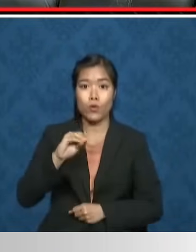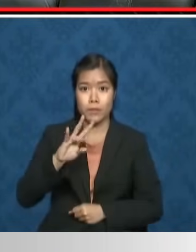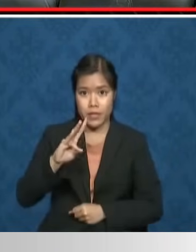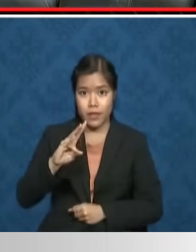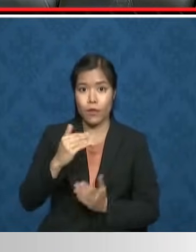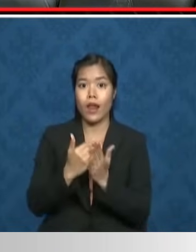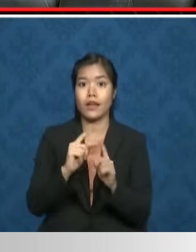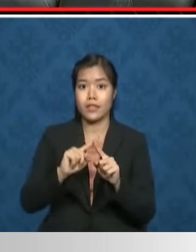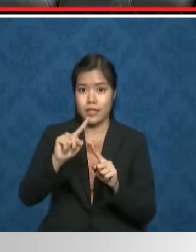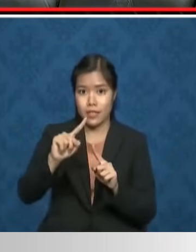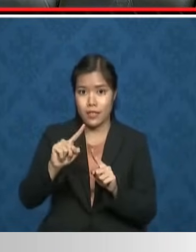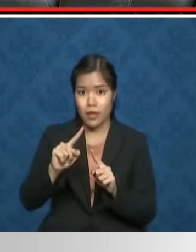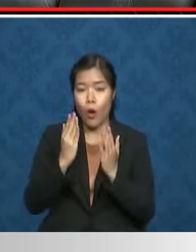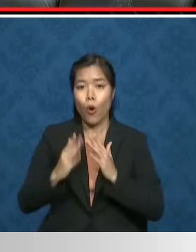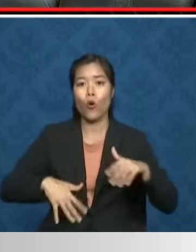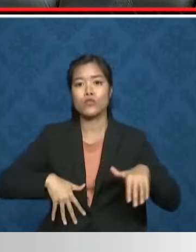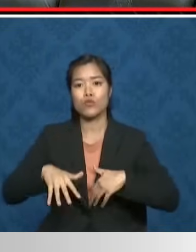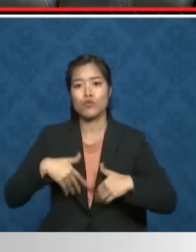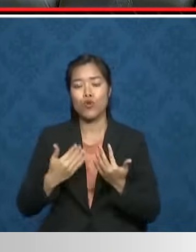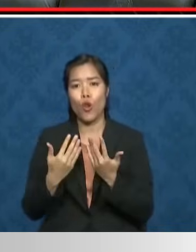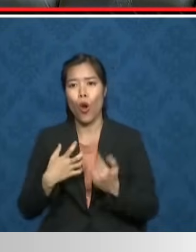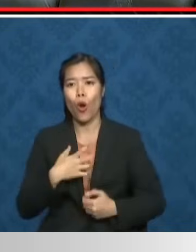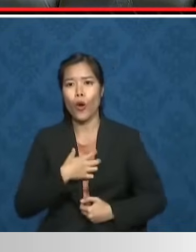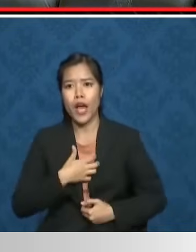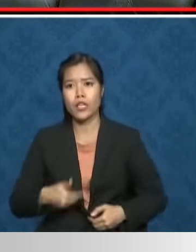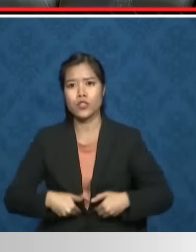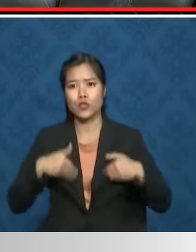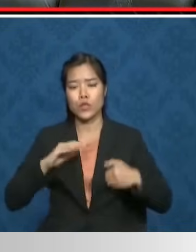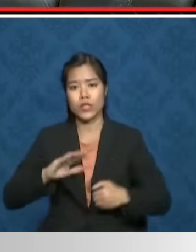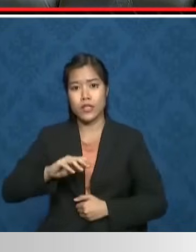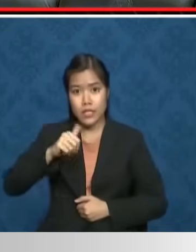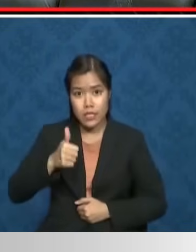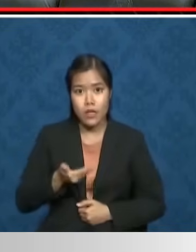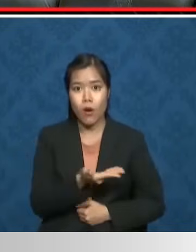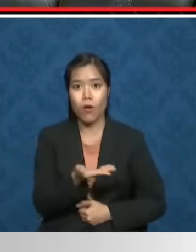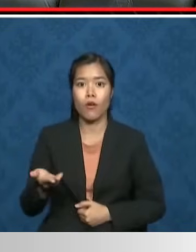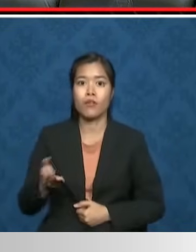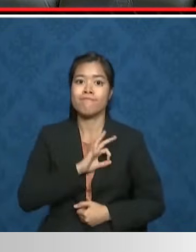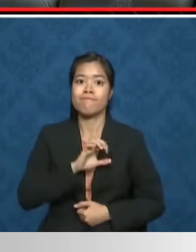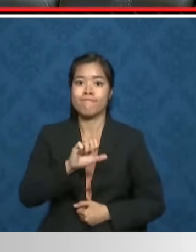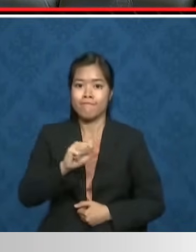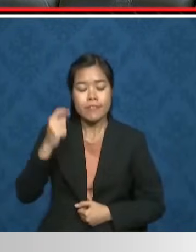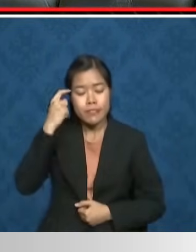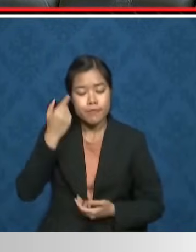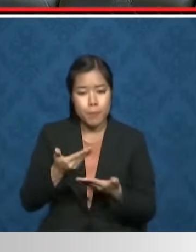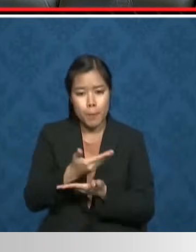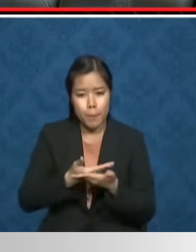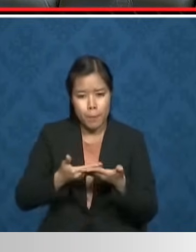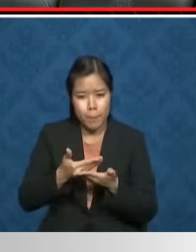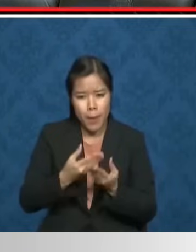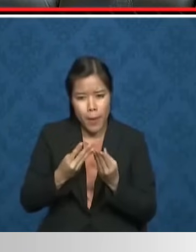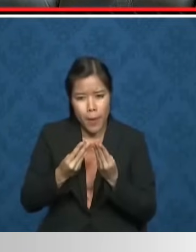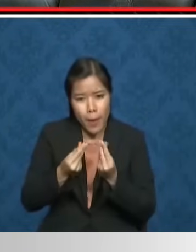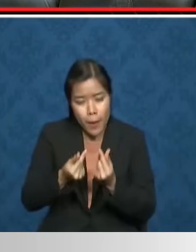ประชาชนที่อยากเห็นคุณภาพชีวิตของพวกเขาดีขึ้นผมก็ขอให้เพื่อนสมาชิกได้พิจารณาอย่างรอบคอบครับและลงมติให้ส